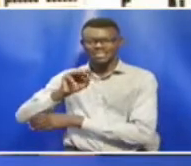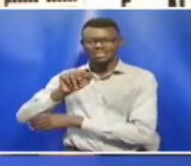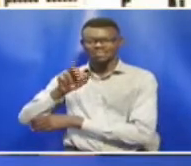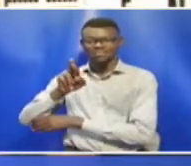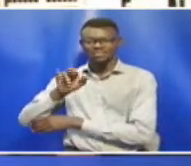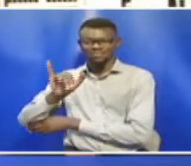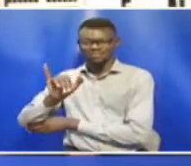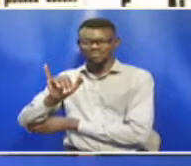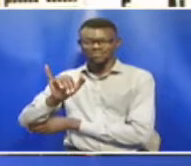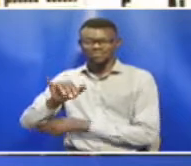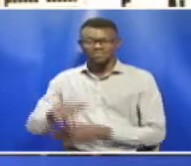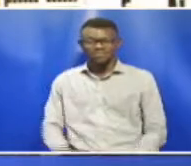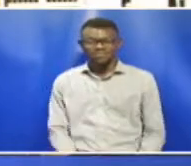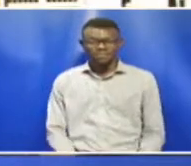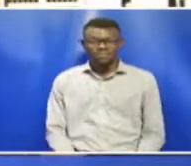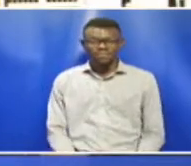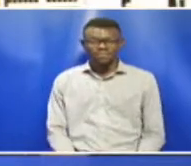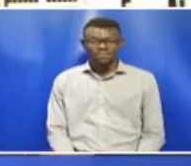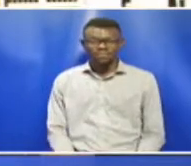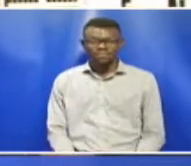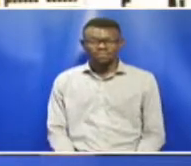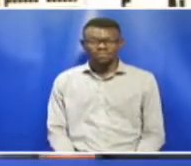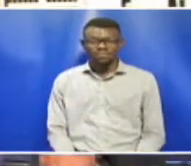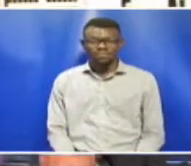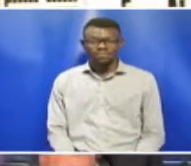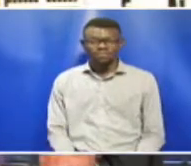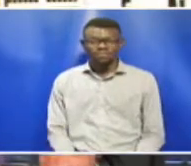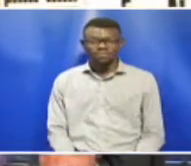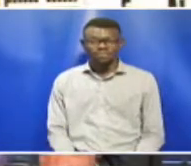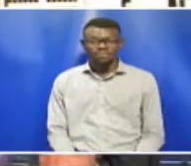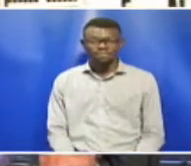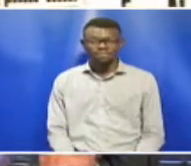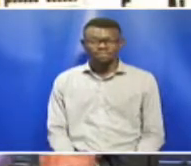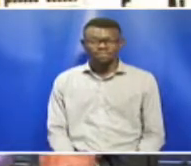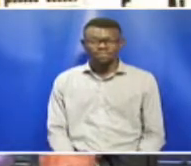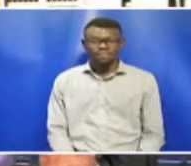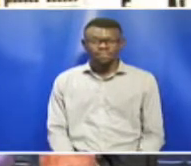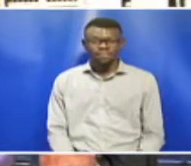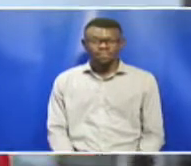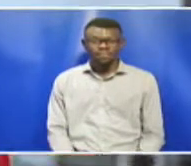George Maringa, KTN News, katika kanisa kuu la Holy Family Basilica, Nairobi.